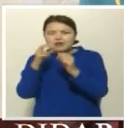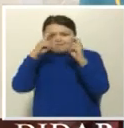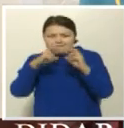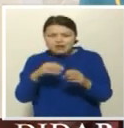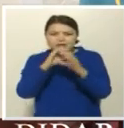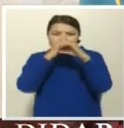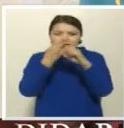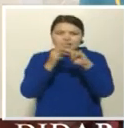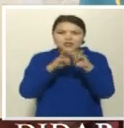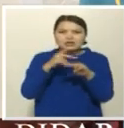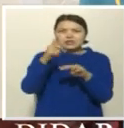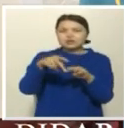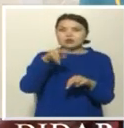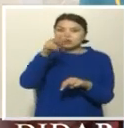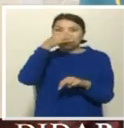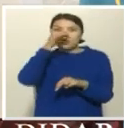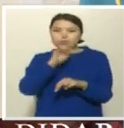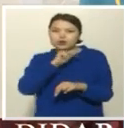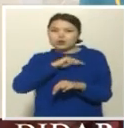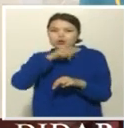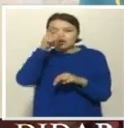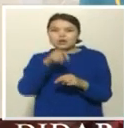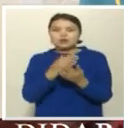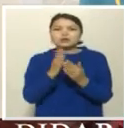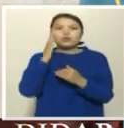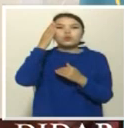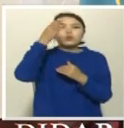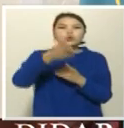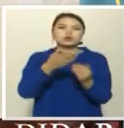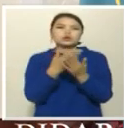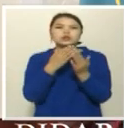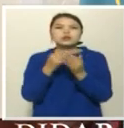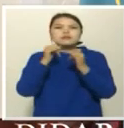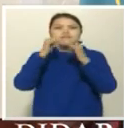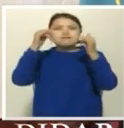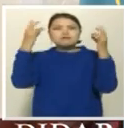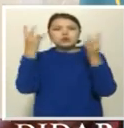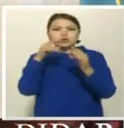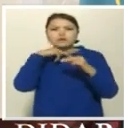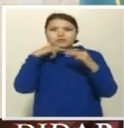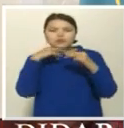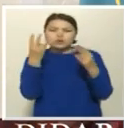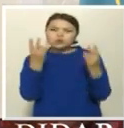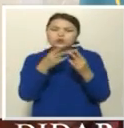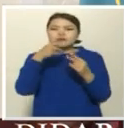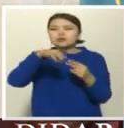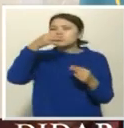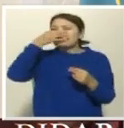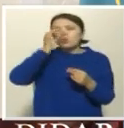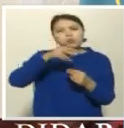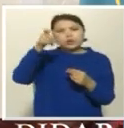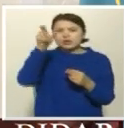келешек күннің иелігіндегі, еншісіндегі мәселе. Осыған да көңіл бөлу керек. Сіздердің